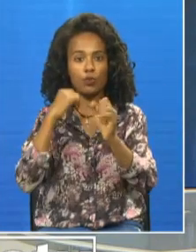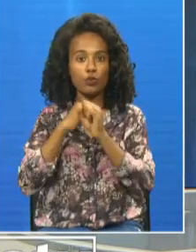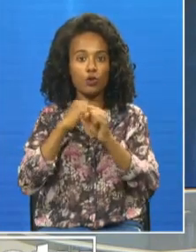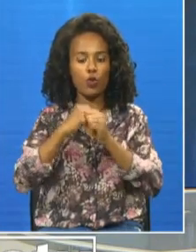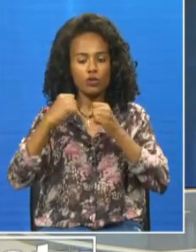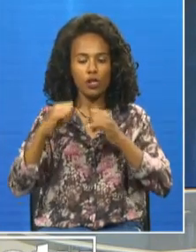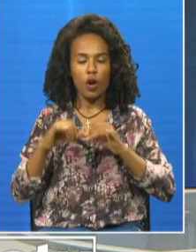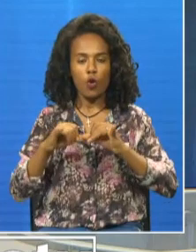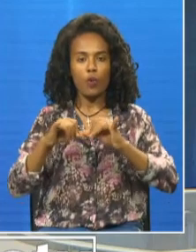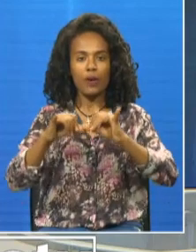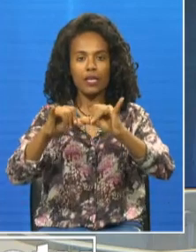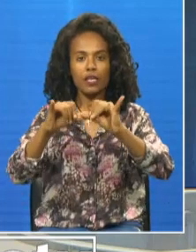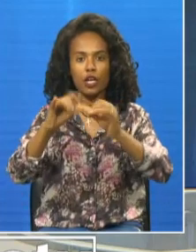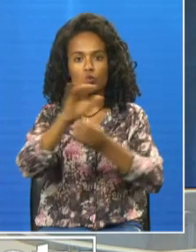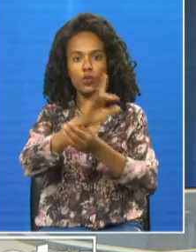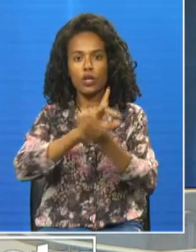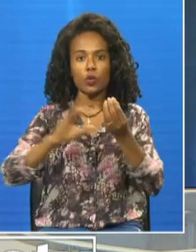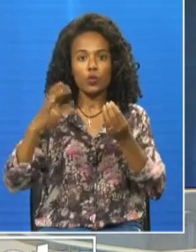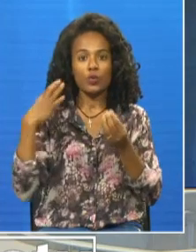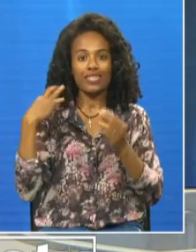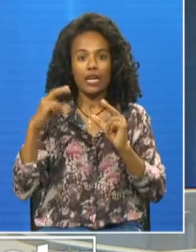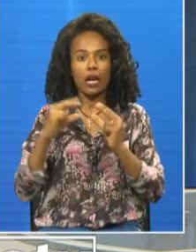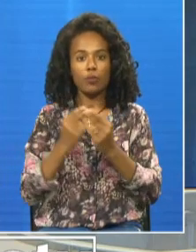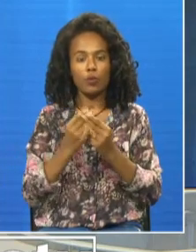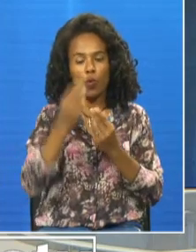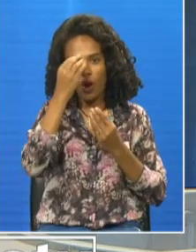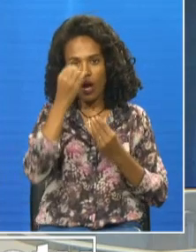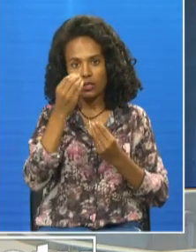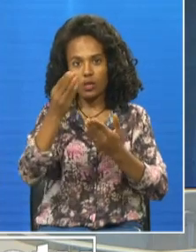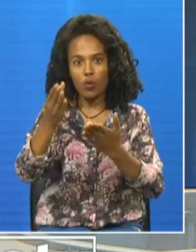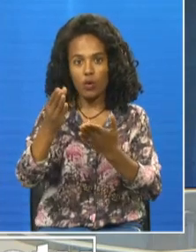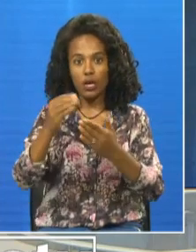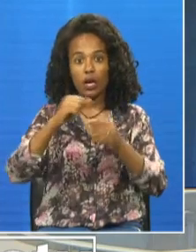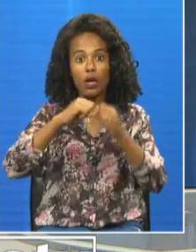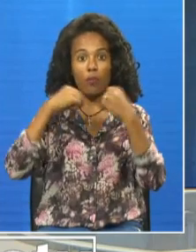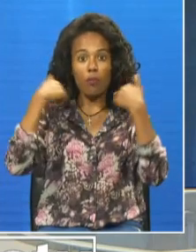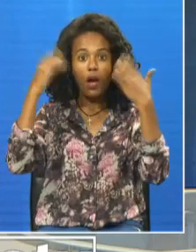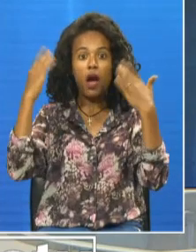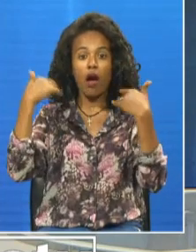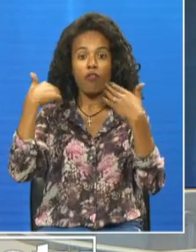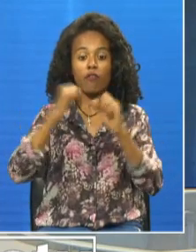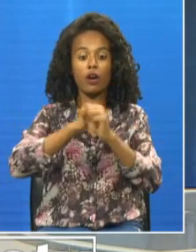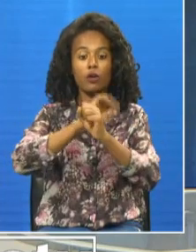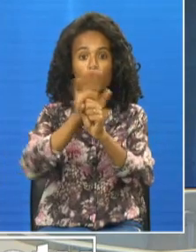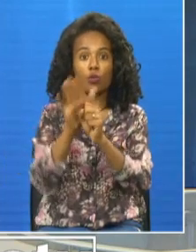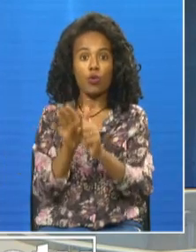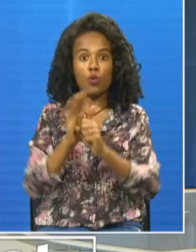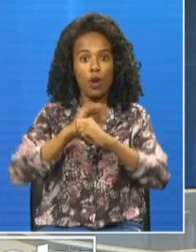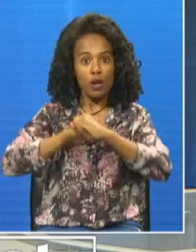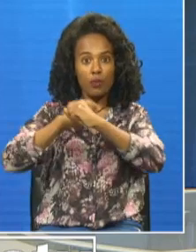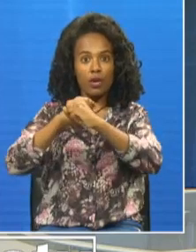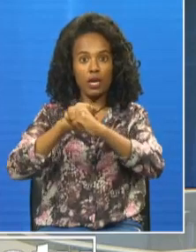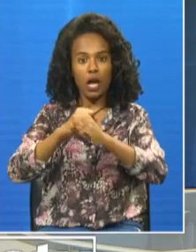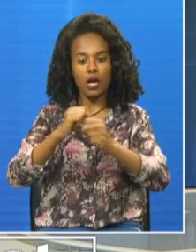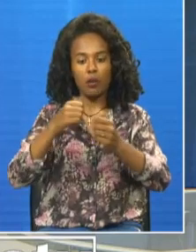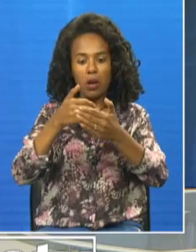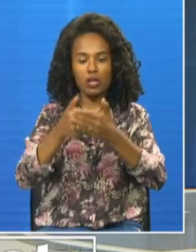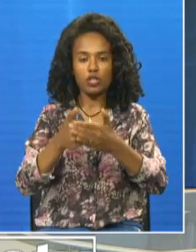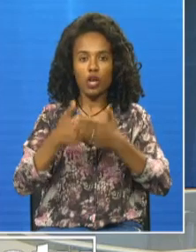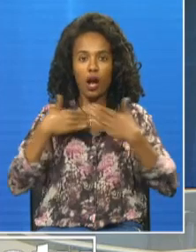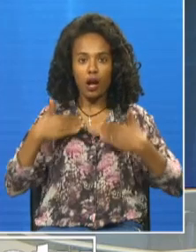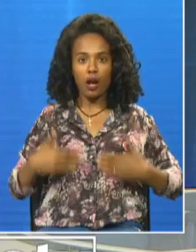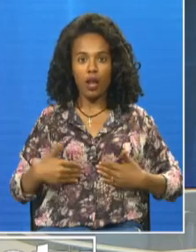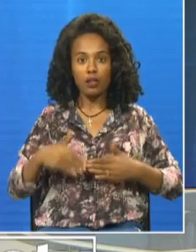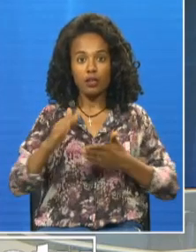ለሚገቡ ሰዎች ማረፊያ የሚሆን 18 የለይቶ ማቆያ ቦታዎች የተዘጋጁ ሲሆን በዚህም ከጅቡቲ የመጡ ስደተኞችን ጨምሮ 380 የሚሆኑ